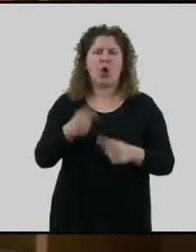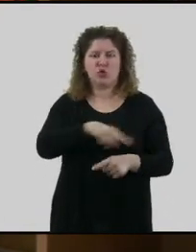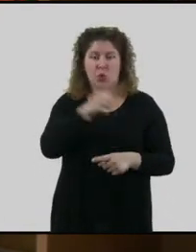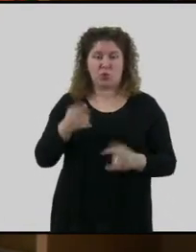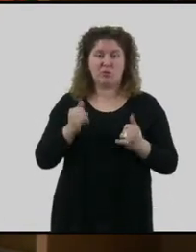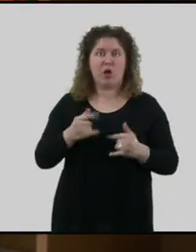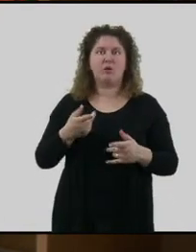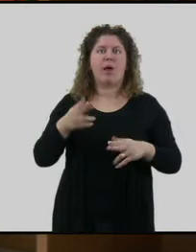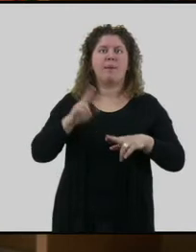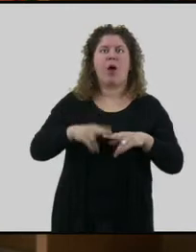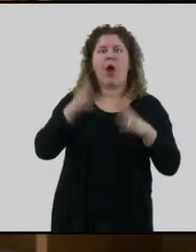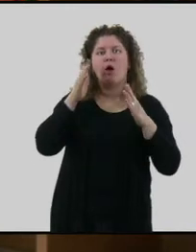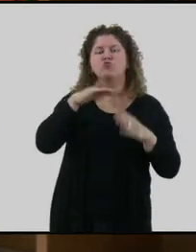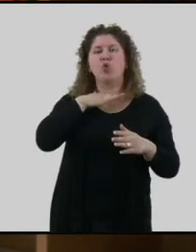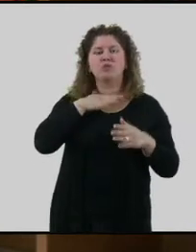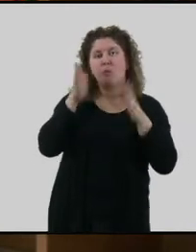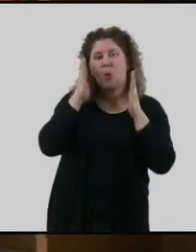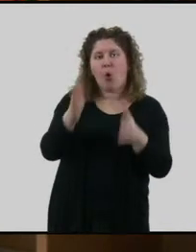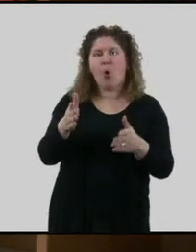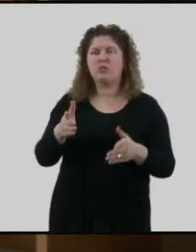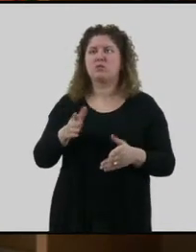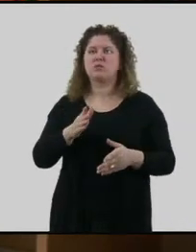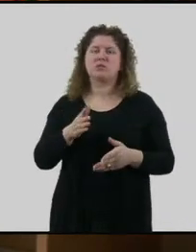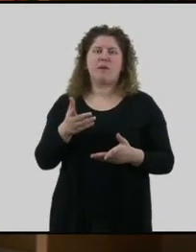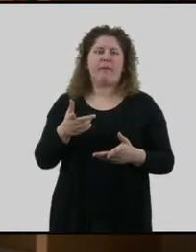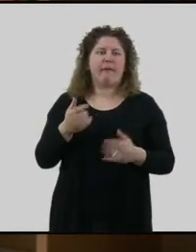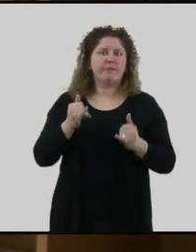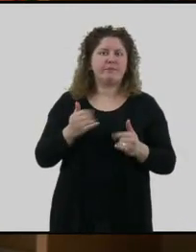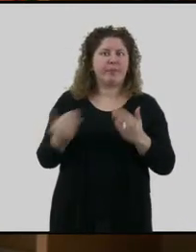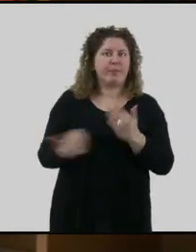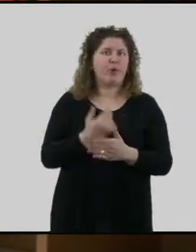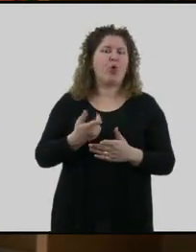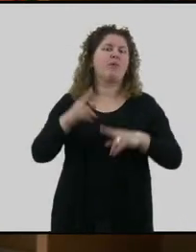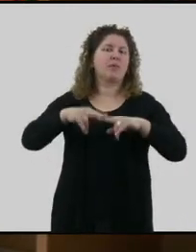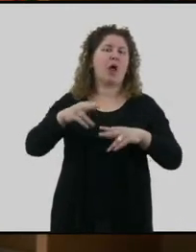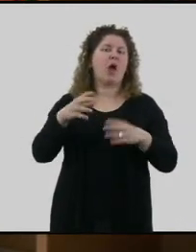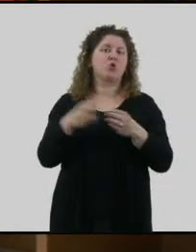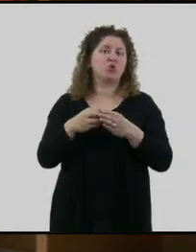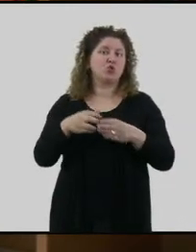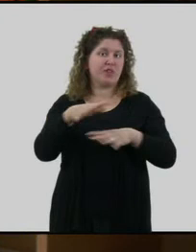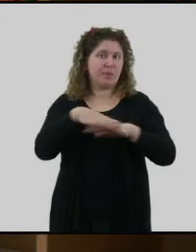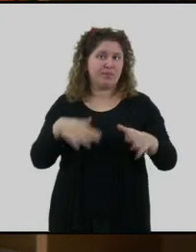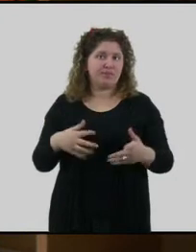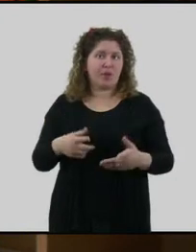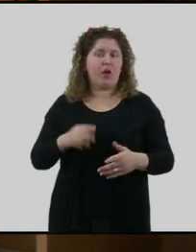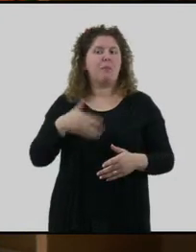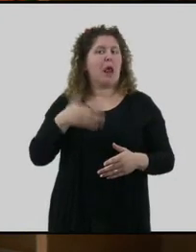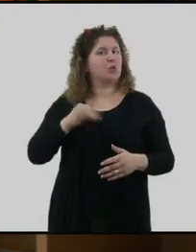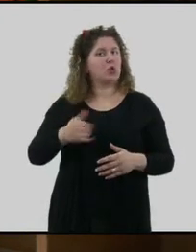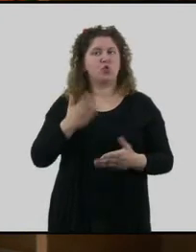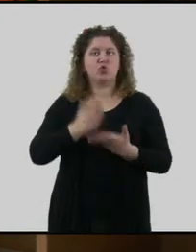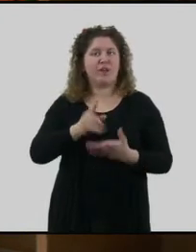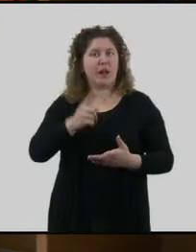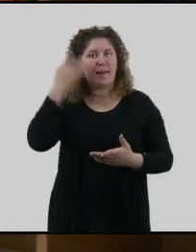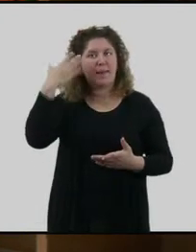školskim hodnicima, na ulici, postaje problem i na društvenim mrežama. Mladi još uvijek ne znaju kulturu